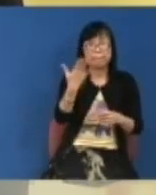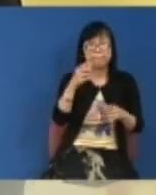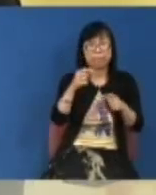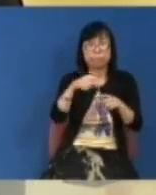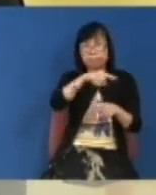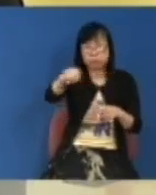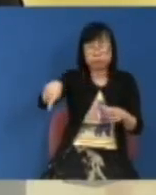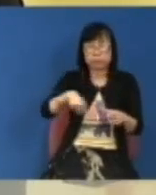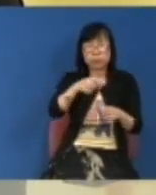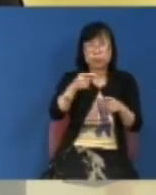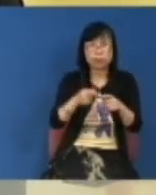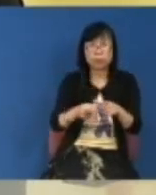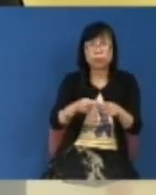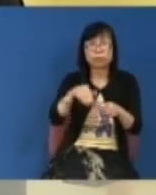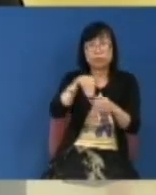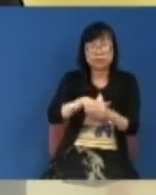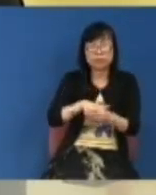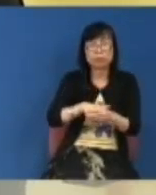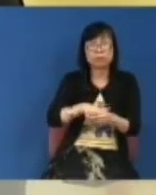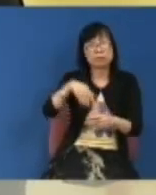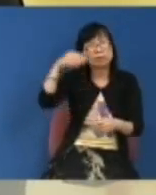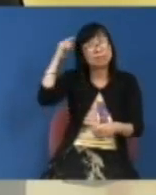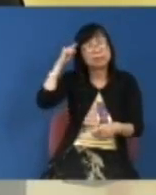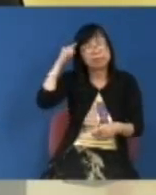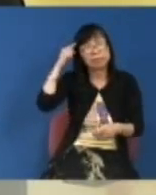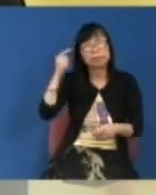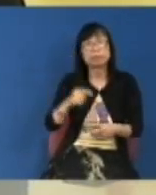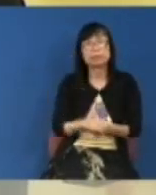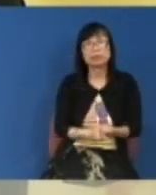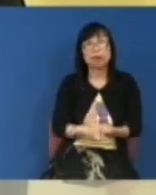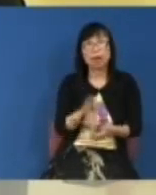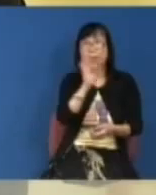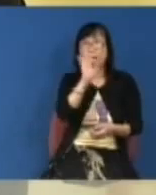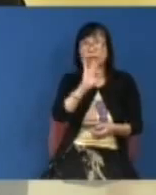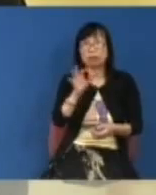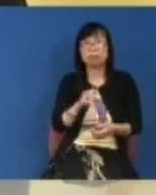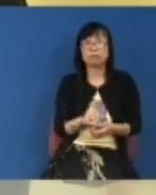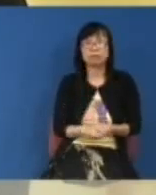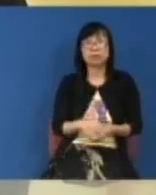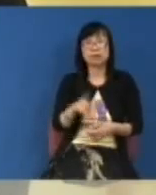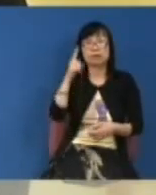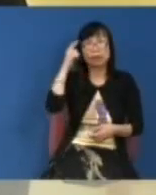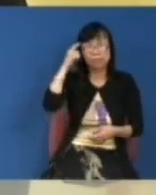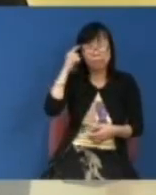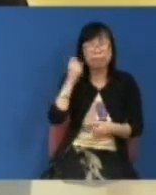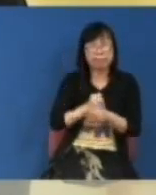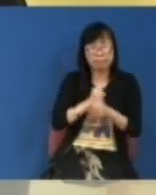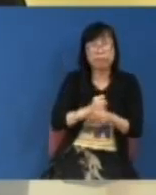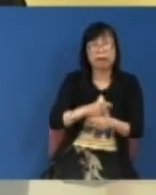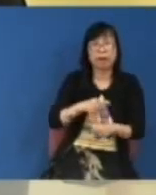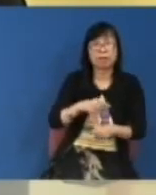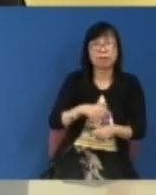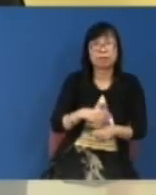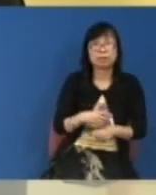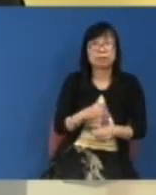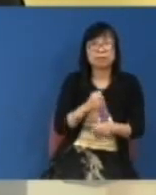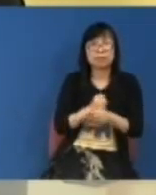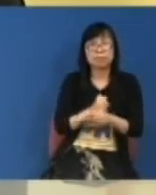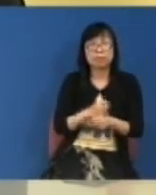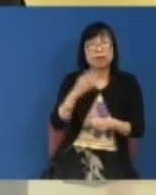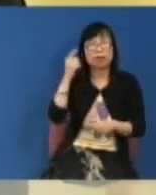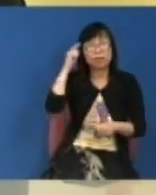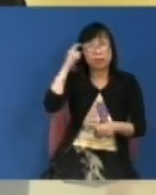所謂新方案是他想出嚟嘅，咁嗰啲人就話唔係冇可能，因為馬岳他哋已經想咗出嚟㗎啦，先過去咁，所以其實暴